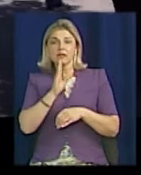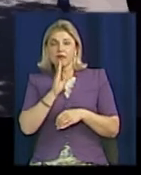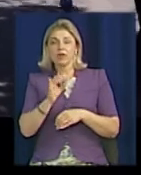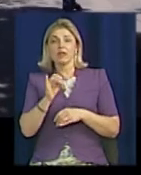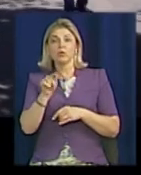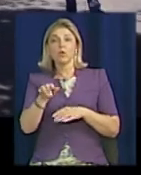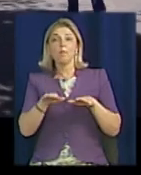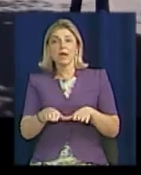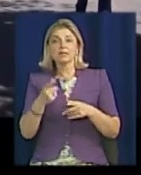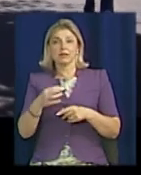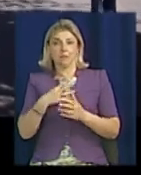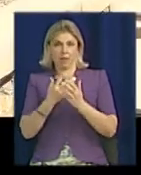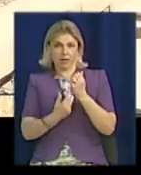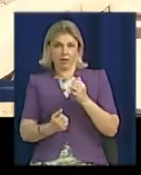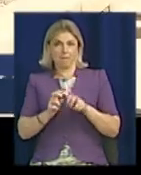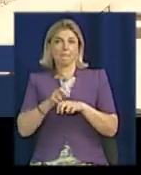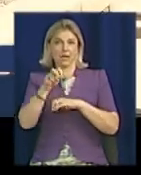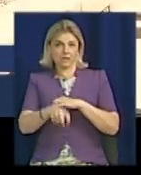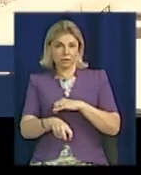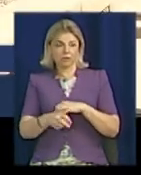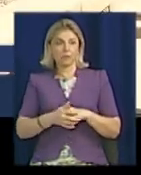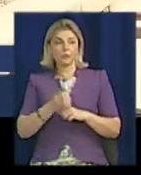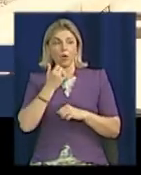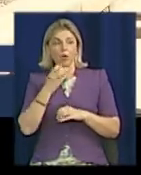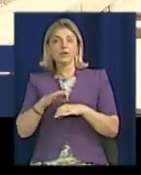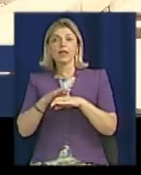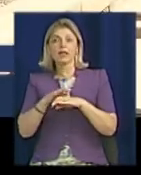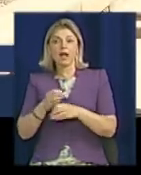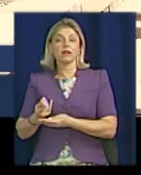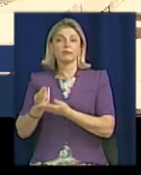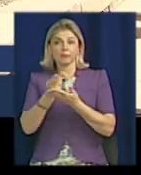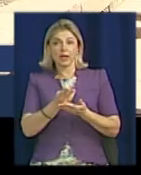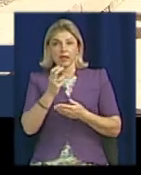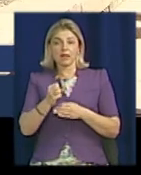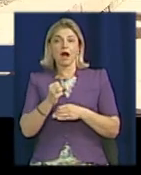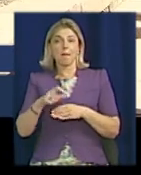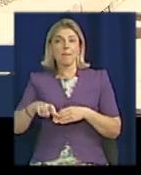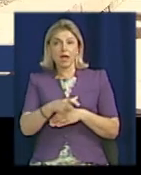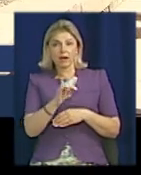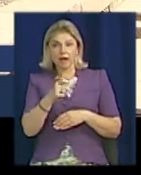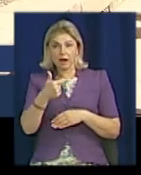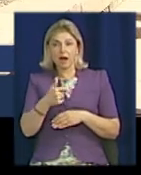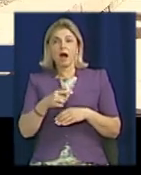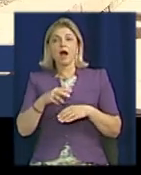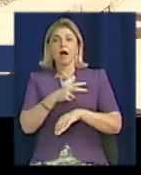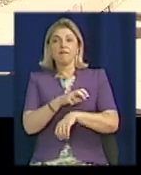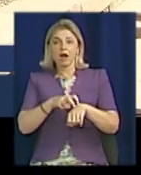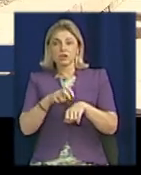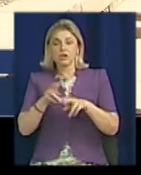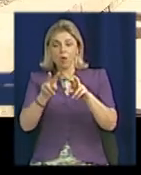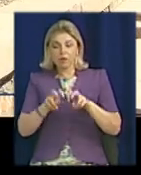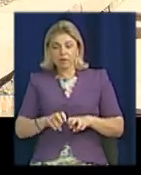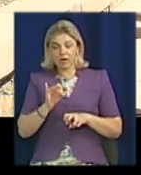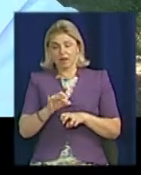тому місці, де вона пірнала. Коли винесли тіло загиблої дівчини на берег, то медики оглянули і